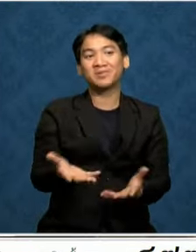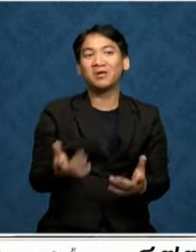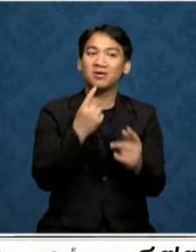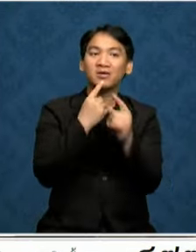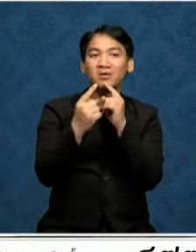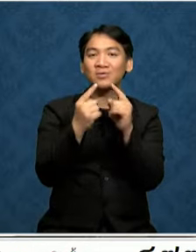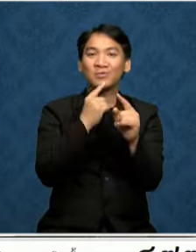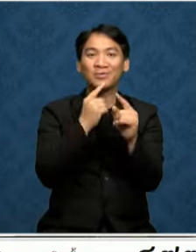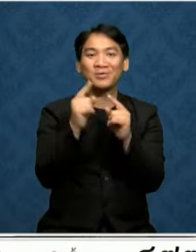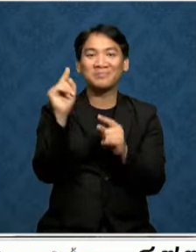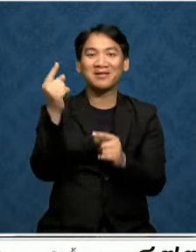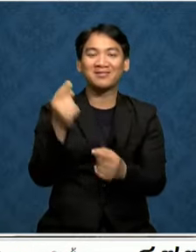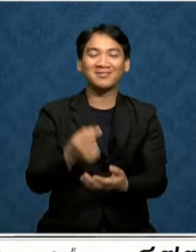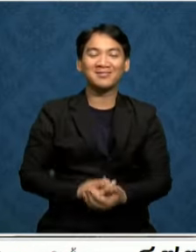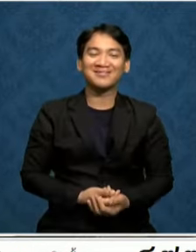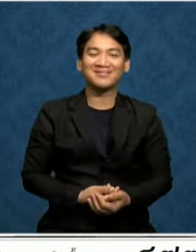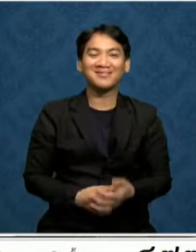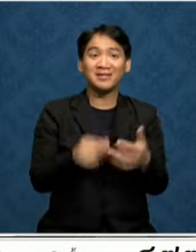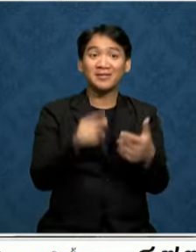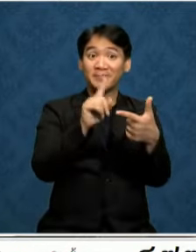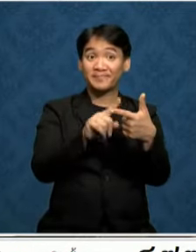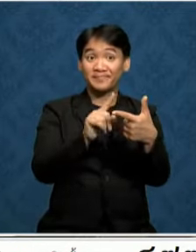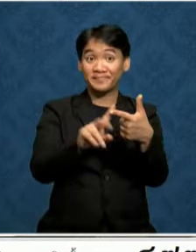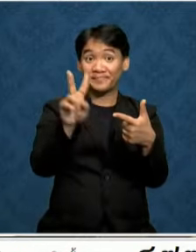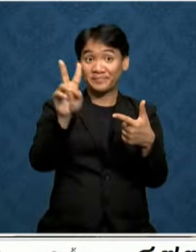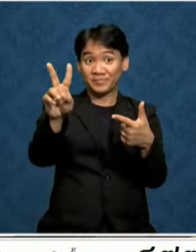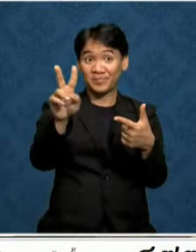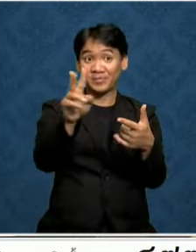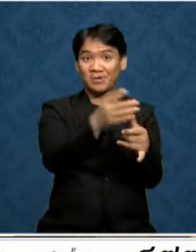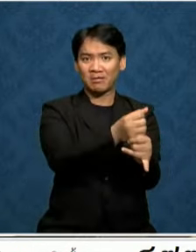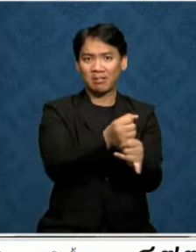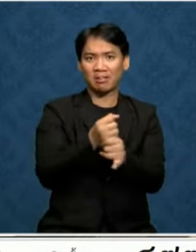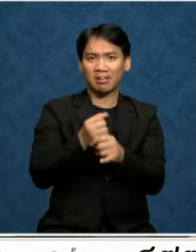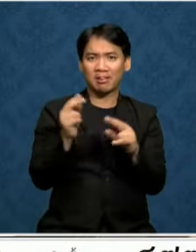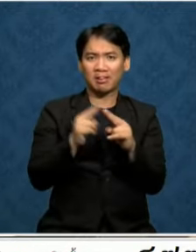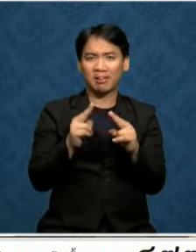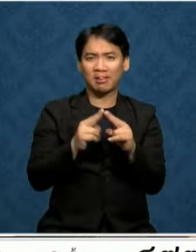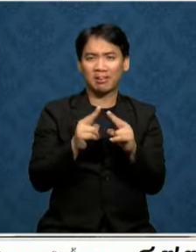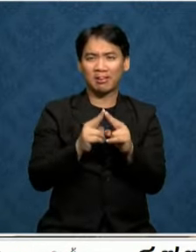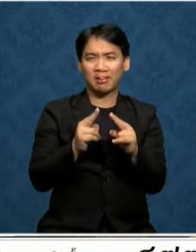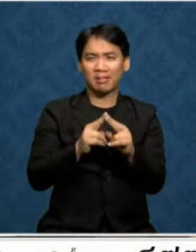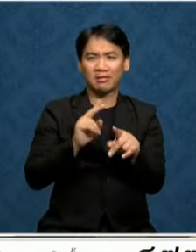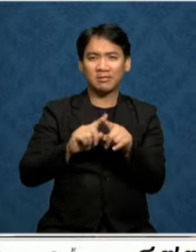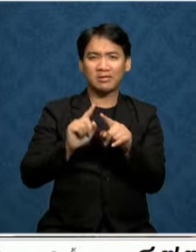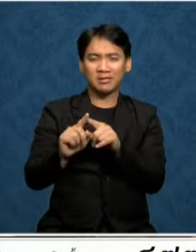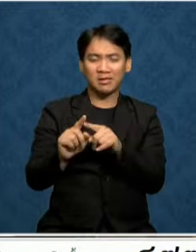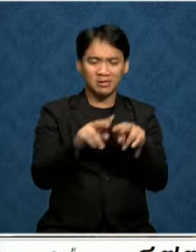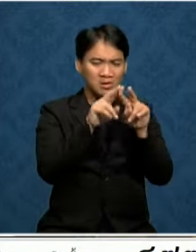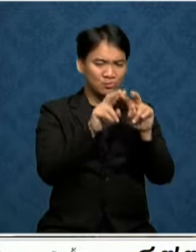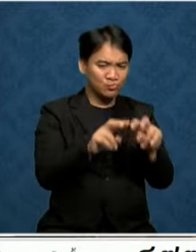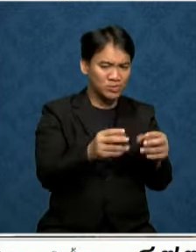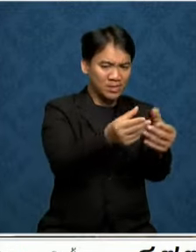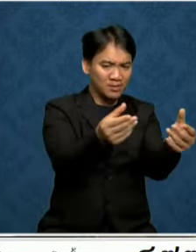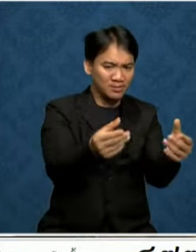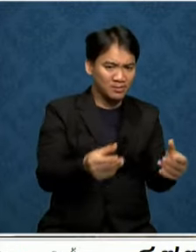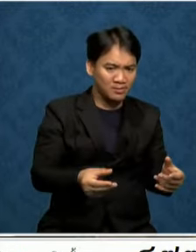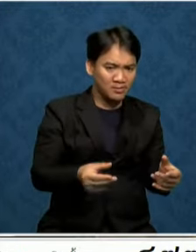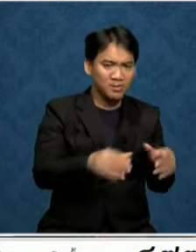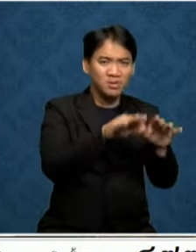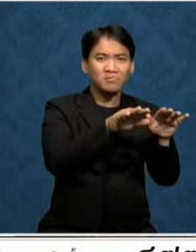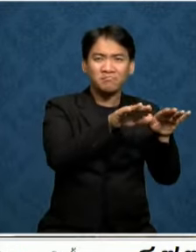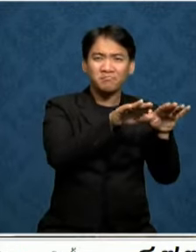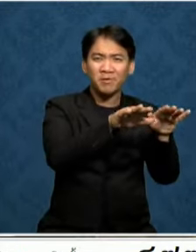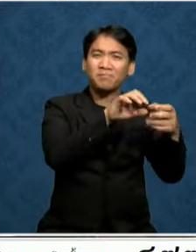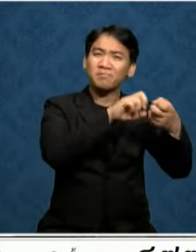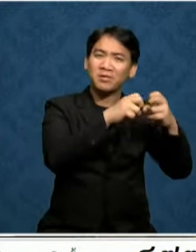ะครับสองครับความรุนแรงทางเพศเด็กก็ผมก็ไม่อยากจะไปเถียงงานวิจัยครับว่ามีงานวิจัยทั้งฝ่ายที่บอกลดลงหรือที่ท่าน